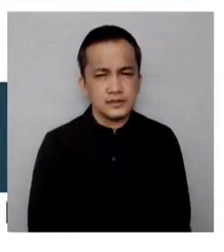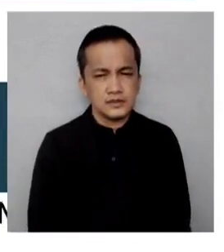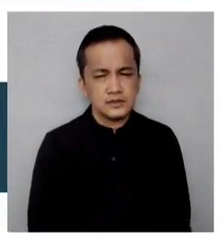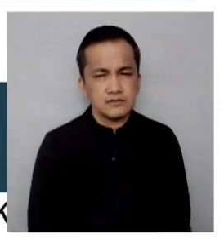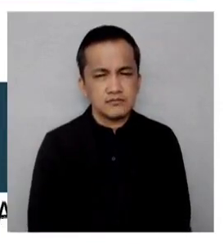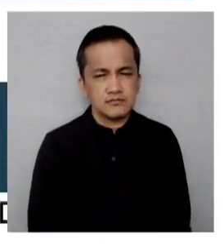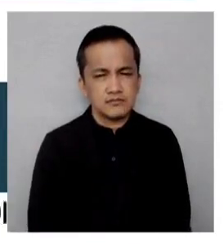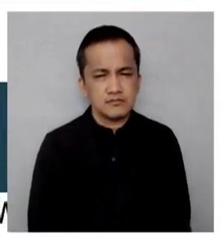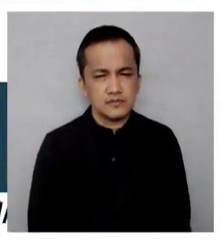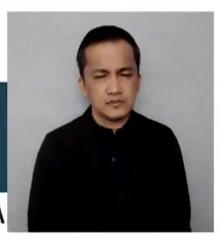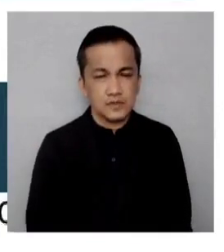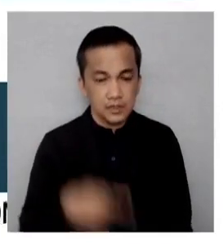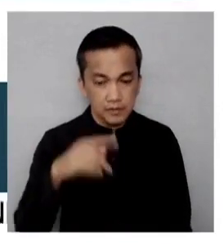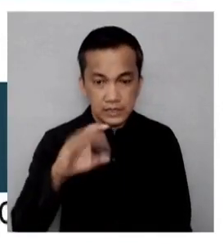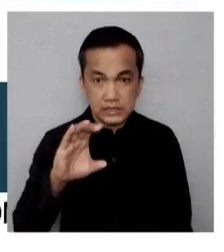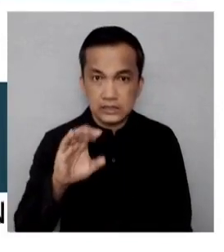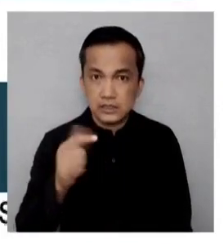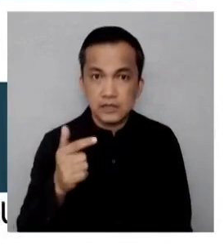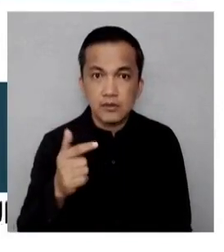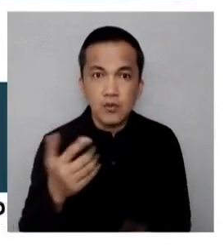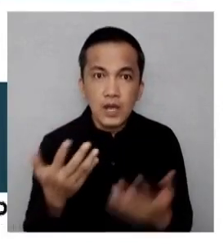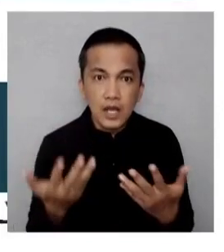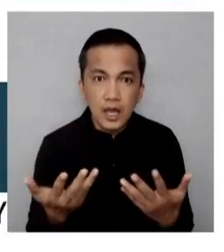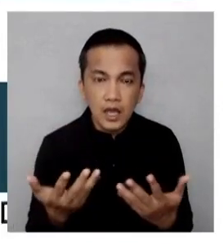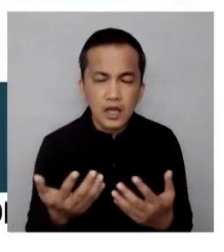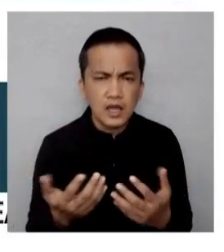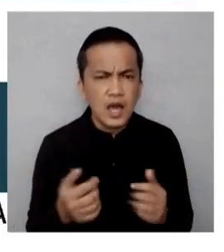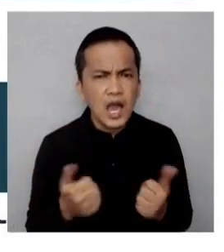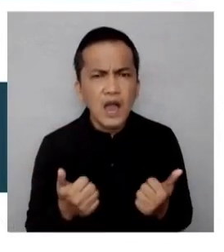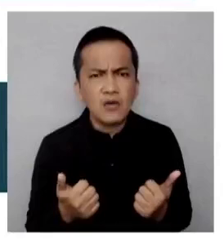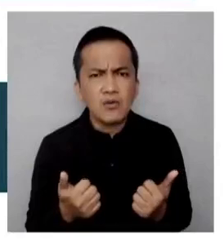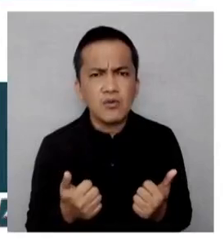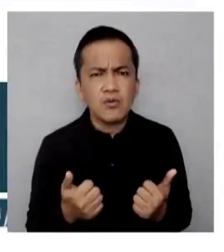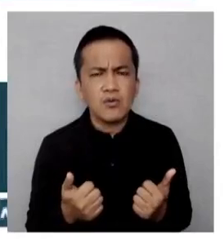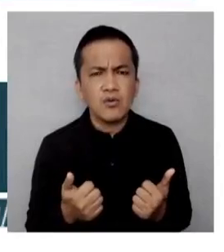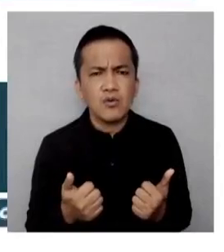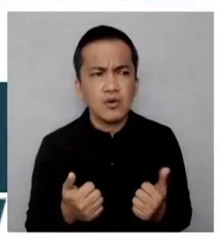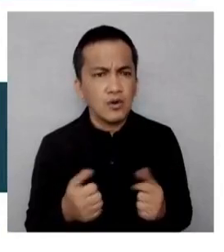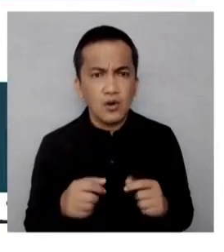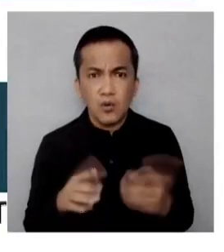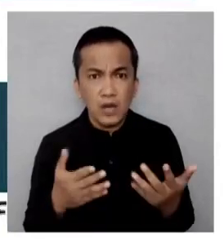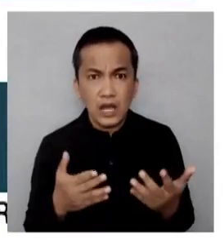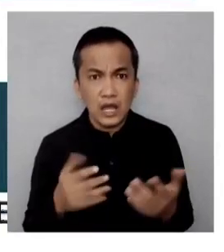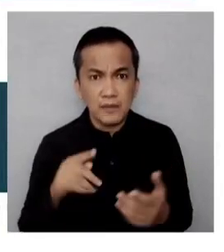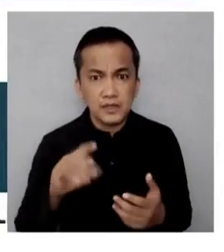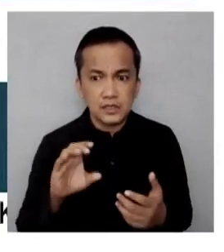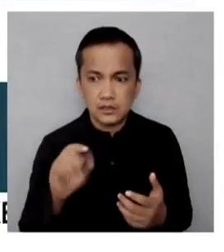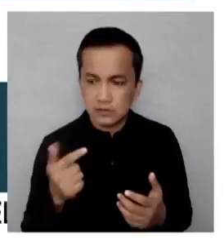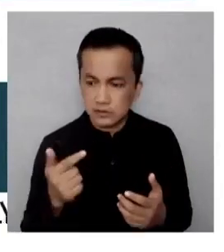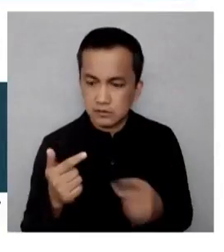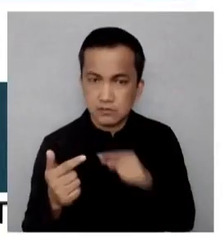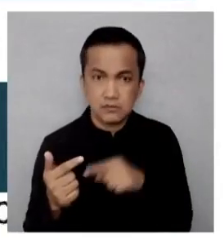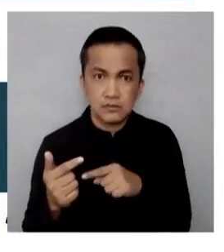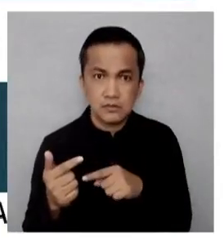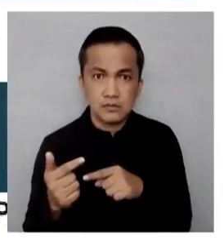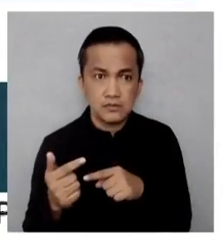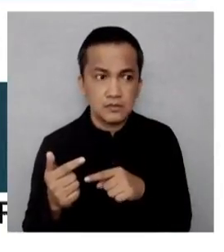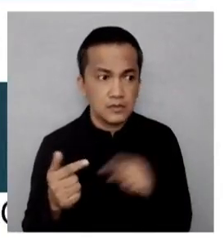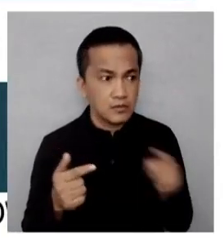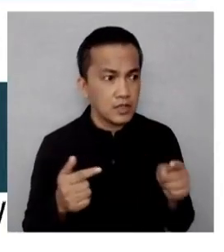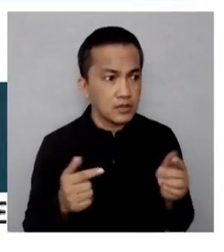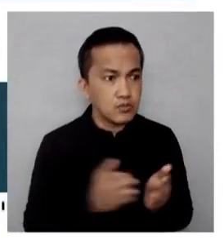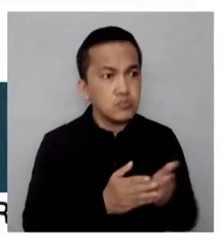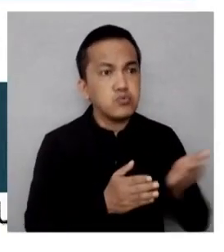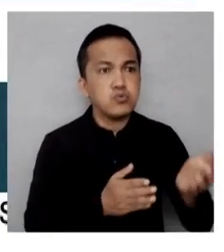yung Coast Guard, Philippine Coast Guard. So how come na wala doon yung mga Coast Guard na merong mga